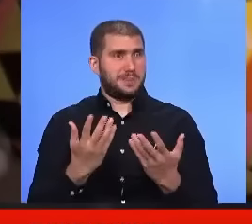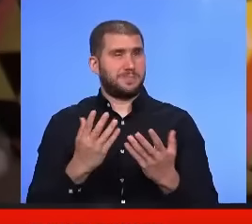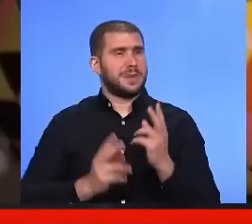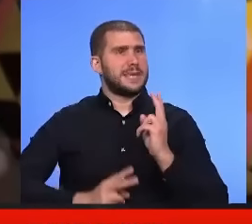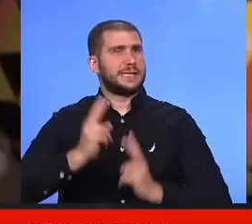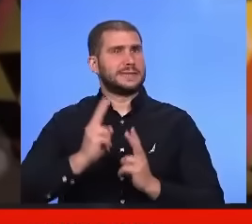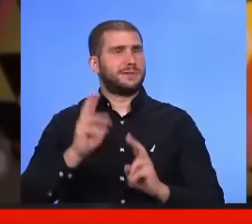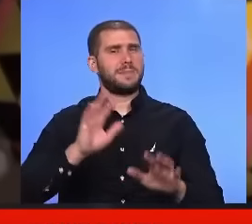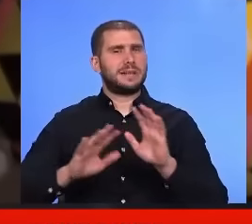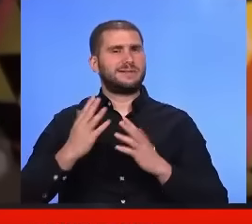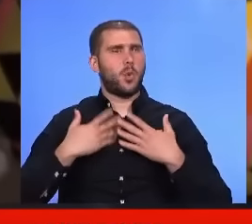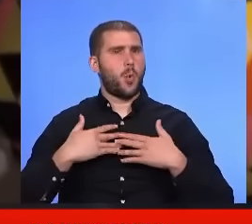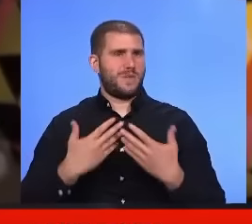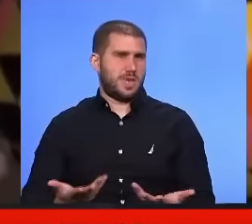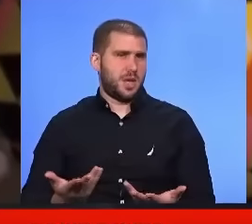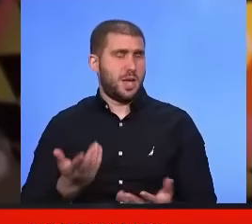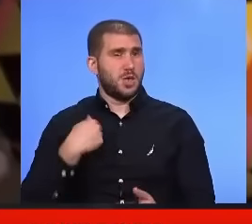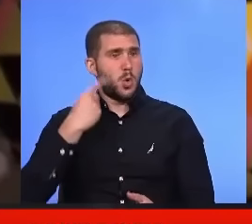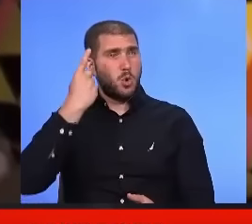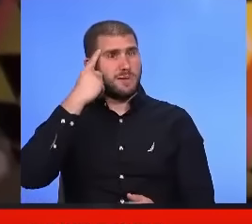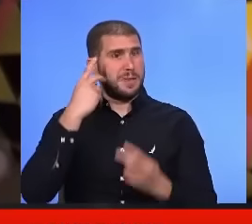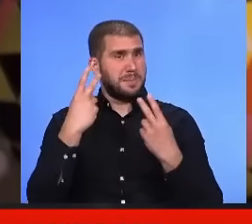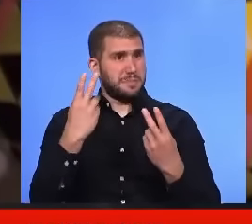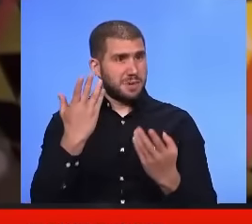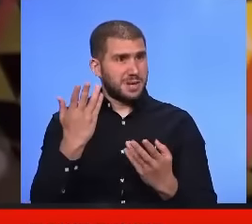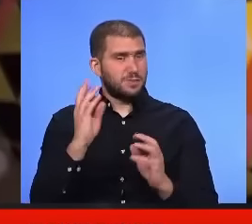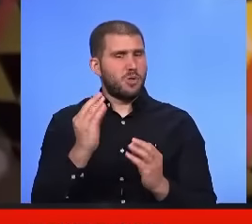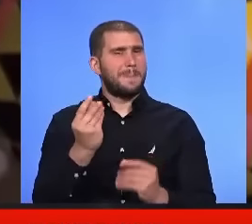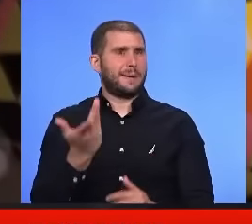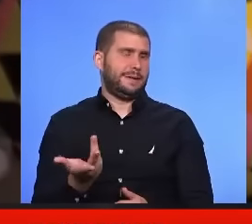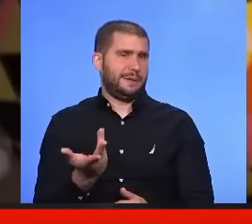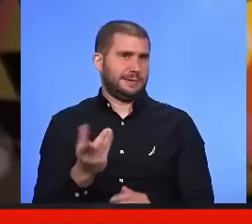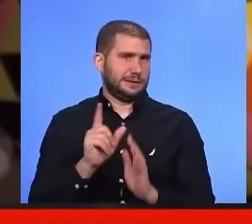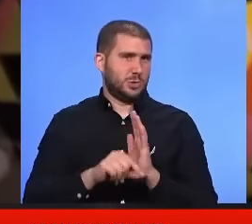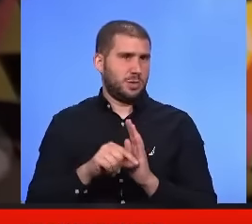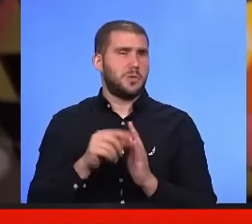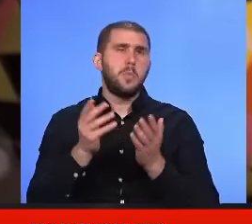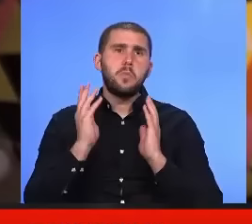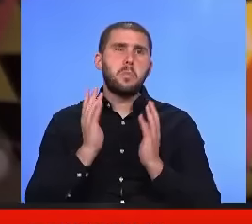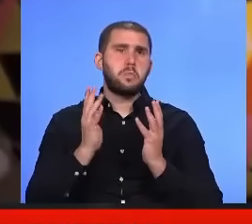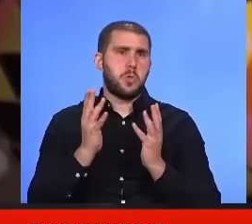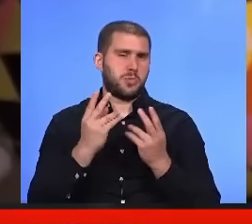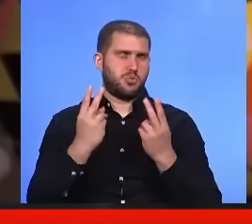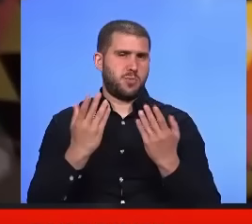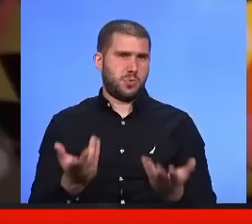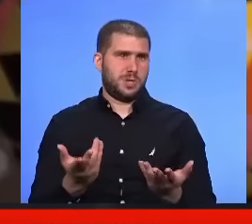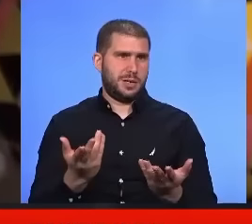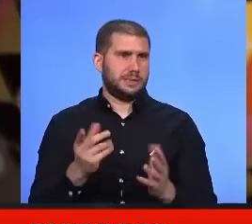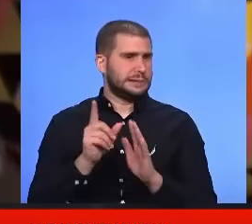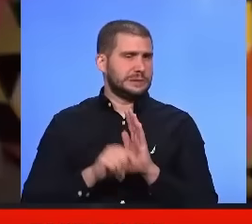ליצרנים ומעצבי אופנה, אני חושבת בעיקר מבחינת המחיר. הוא היה מאוד מאוד משמעותי זול